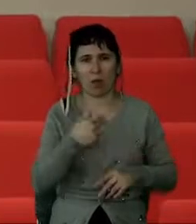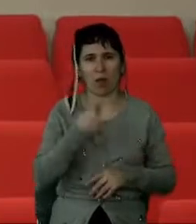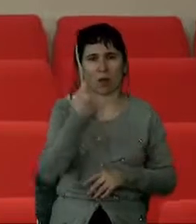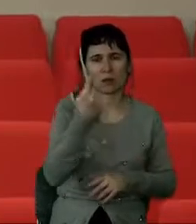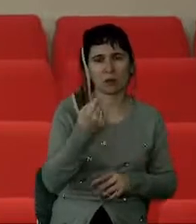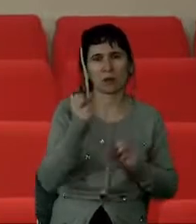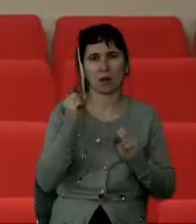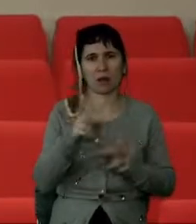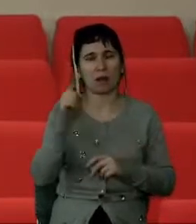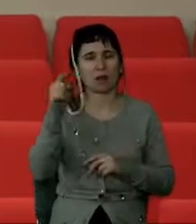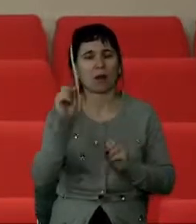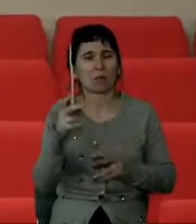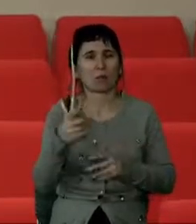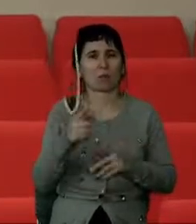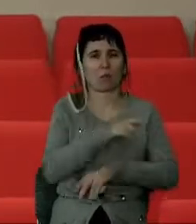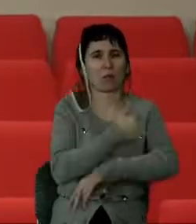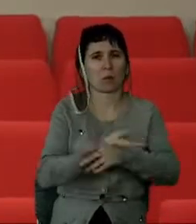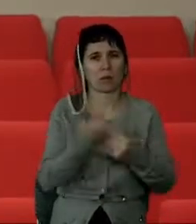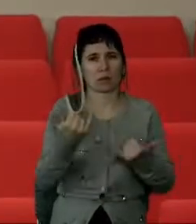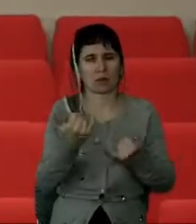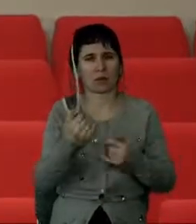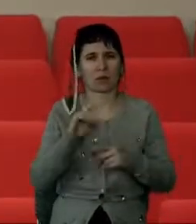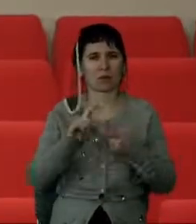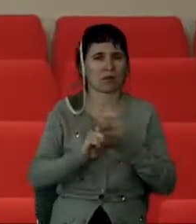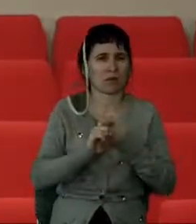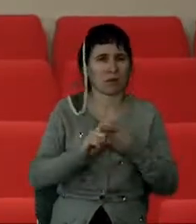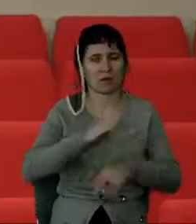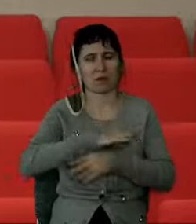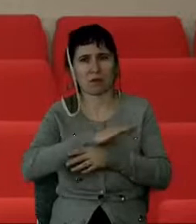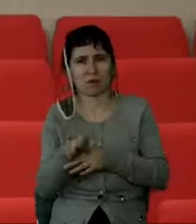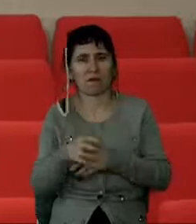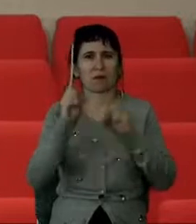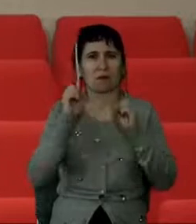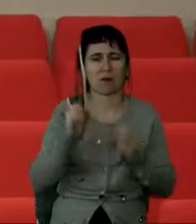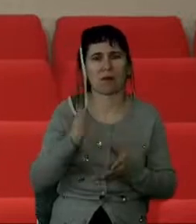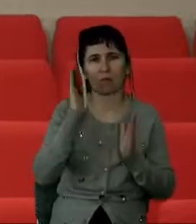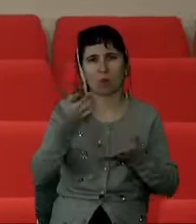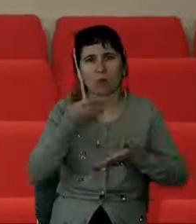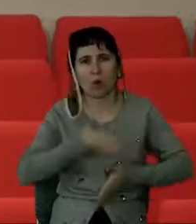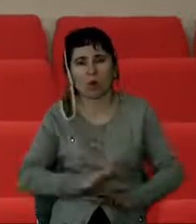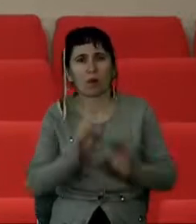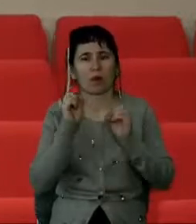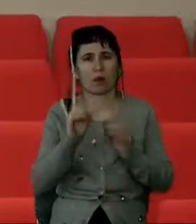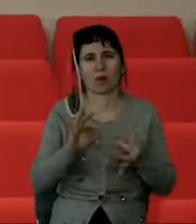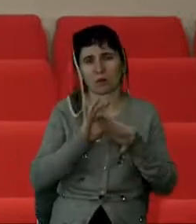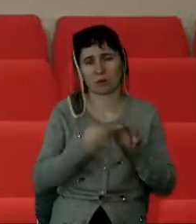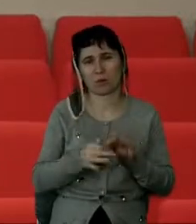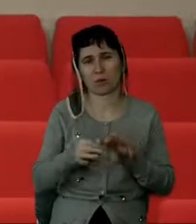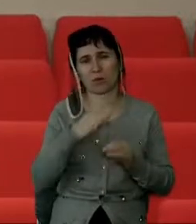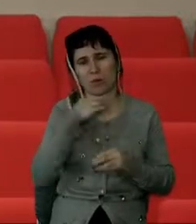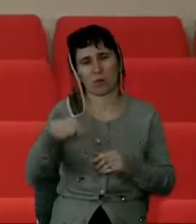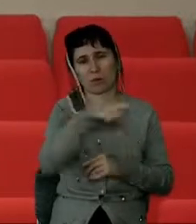буде там влаштовано. Але я дякую всім, хто молилися. Бог настільки